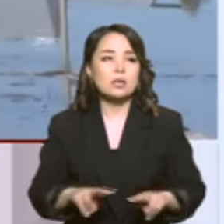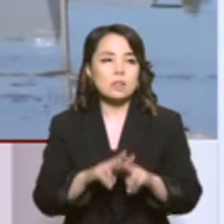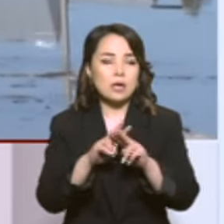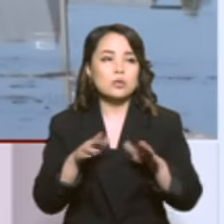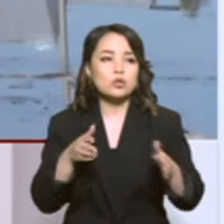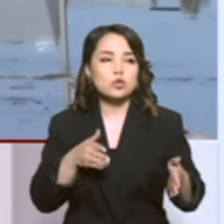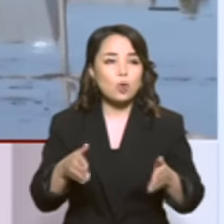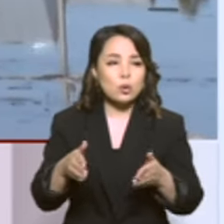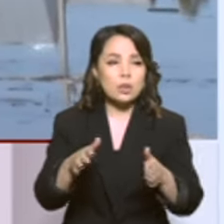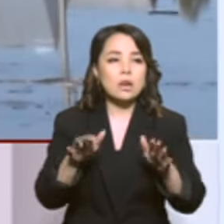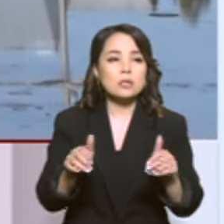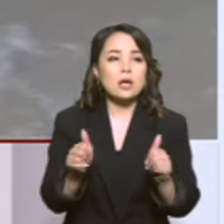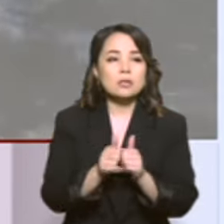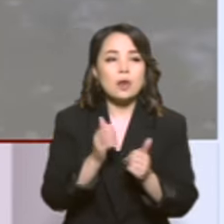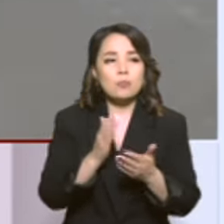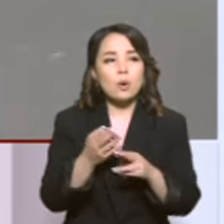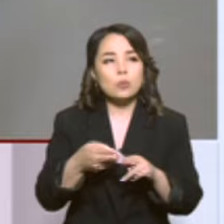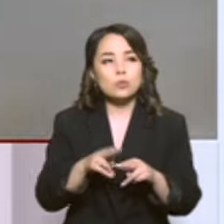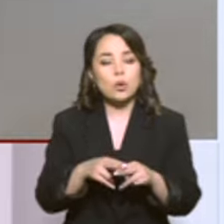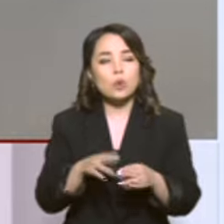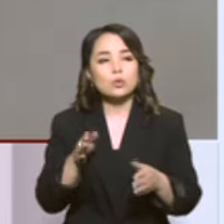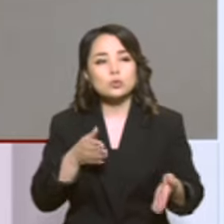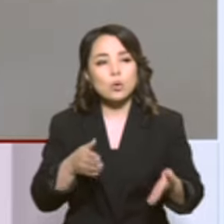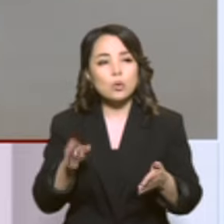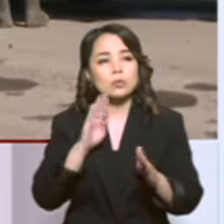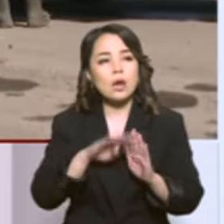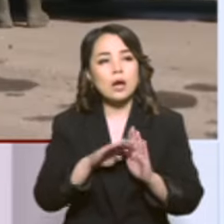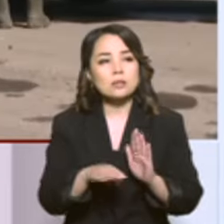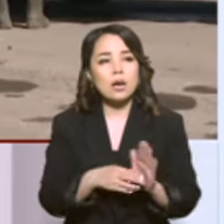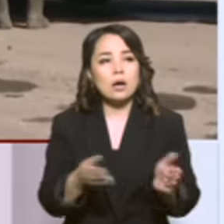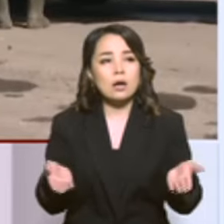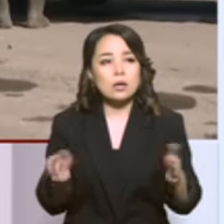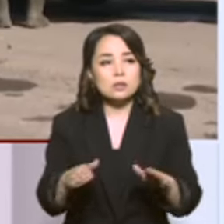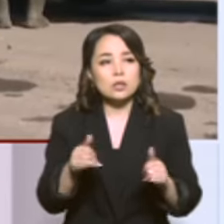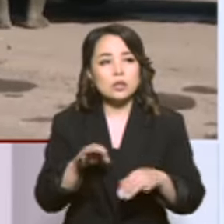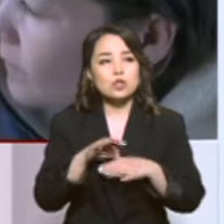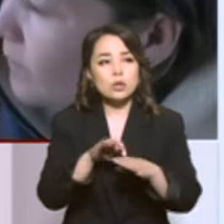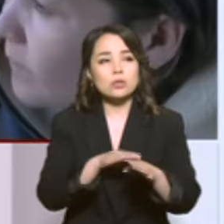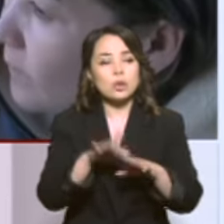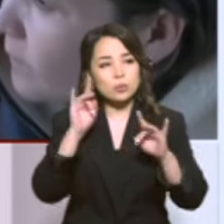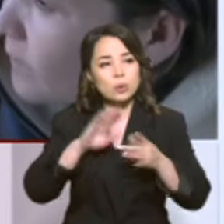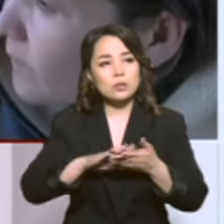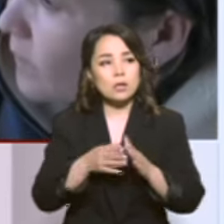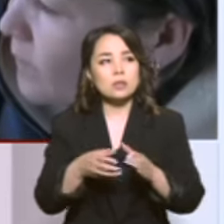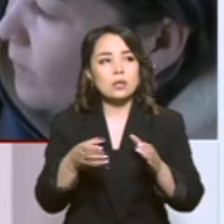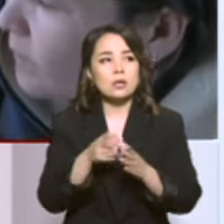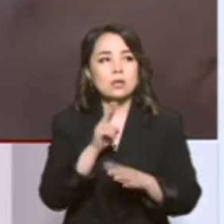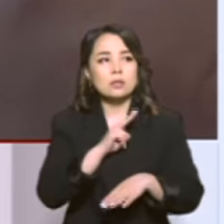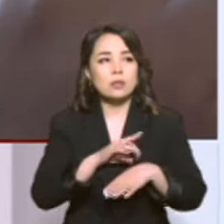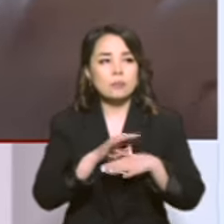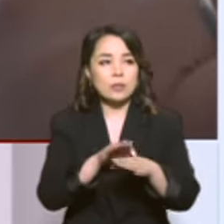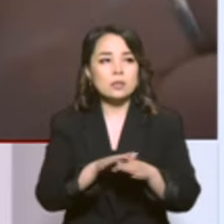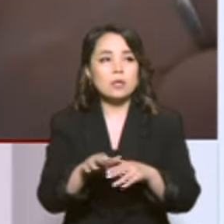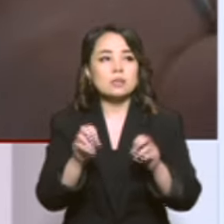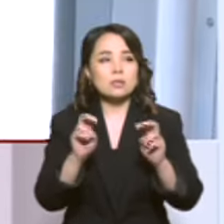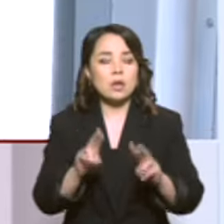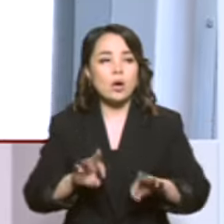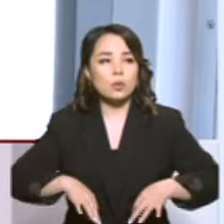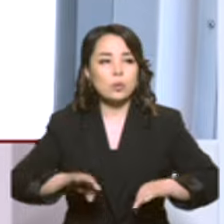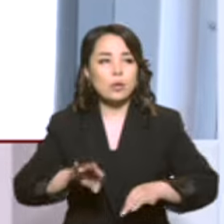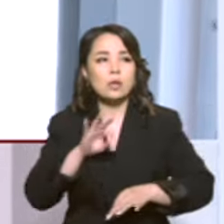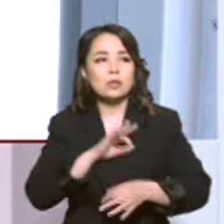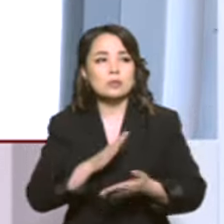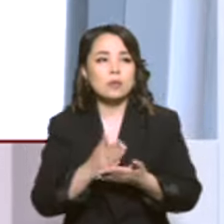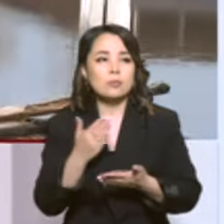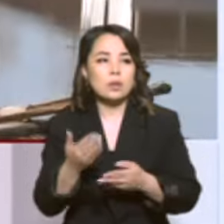жалғайтын жолдың бойында орналасқан, ол жолда судың астында қалды. Осы жерге жету үшін біз төтенше жағдай қызметінің арнайы көлігін